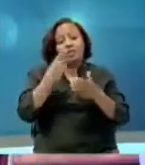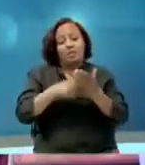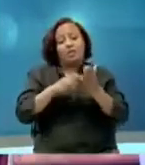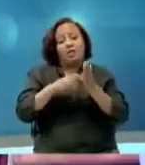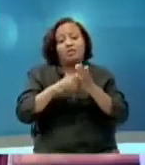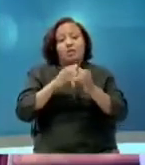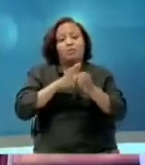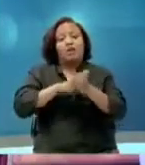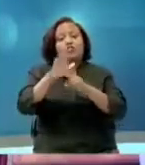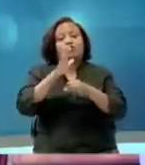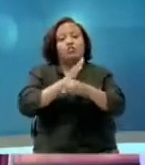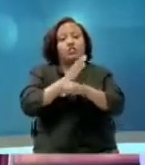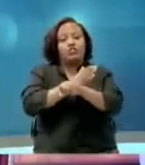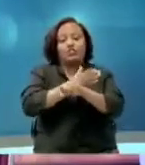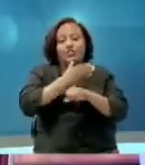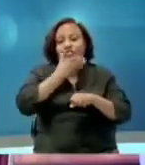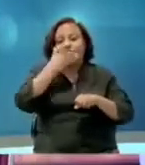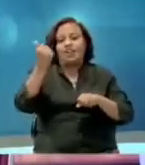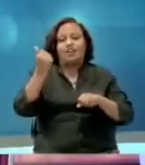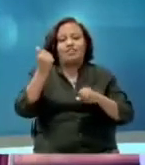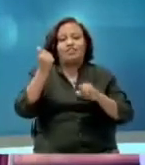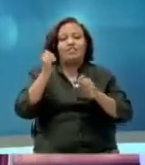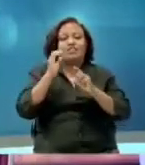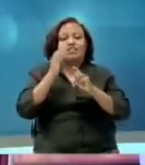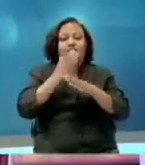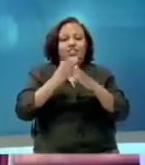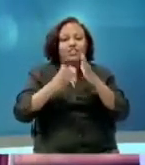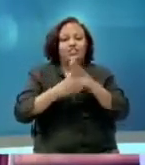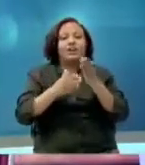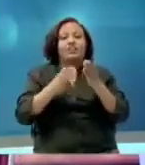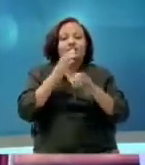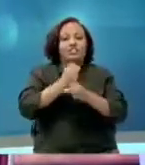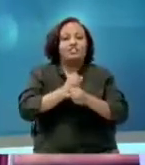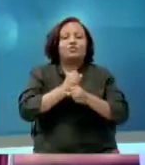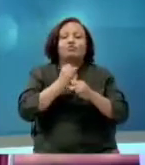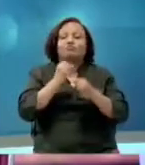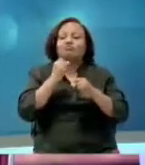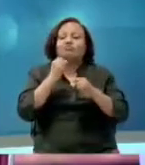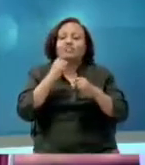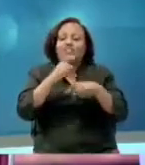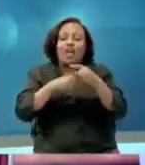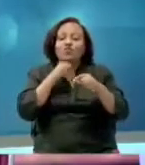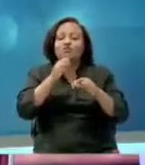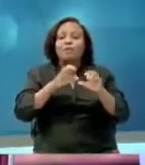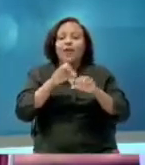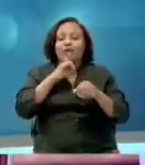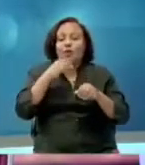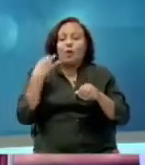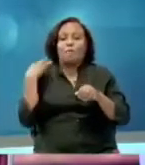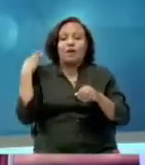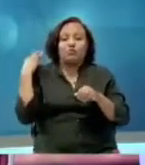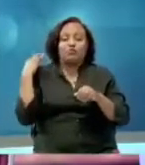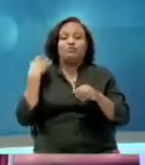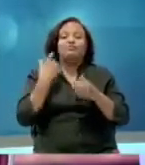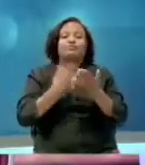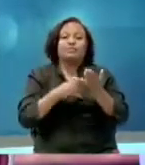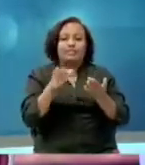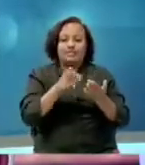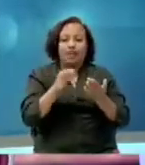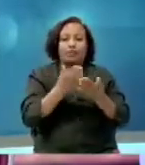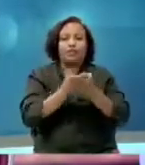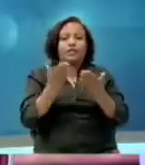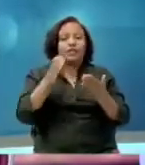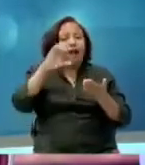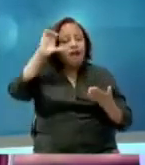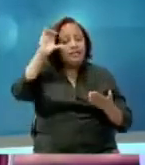በቃታቸውን አሻሽለው የተቻለ ፖዚሽን ይዘው ሀገራቸውንም ራሳቸውንም እንዳይጠቅሙ የሚያደርግ አከየር ነው እሱ መስተካከል አለበት በግሉ ዘርፍም እንዲህ አይነቱ